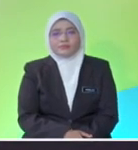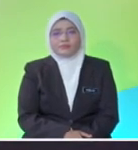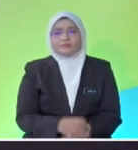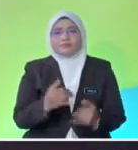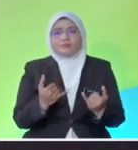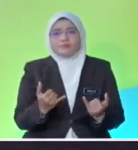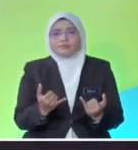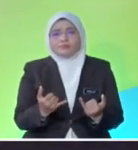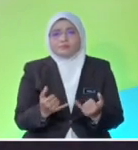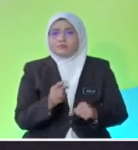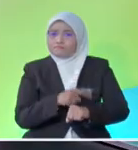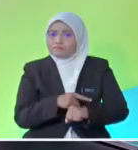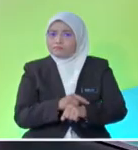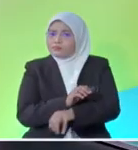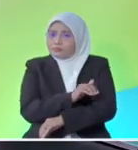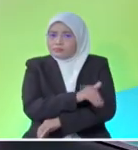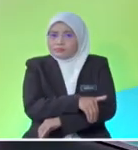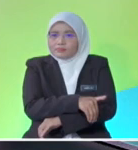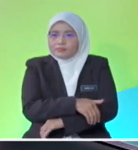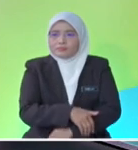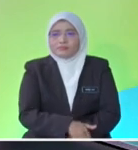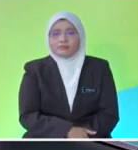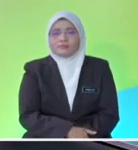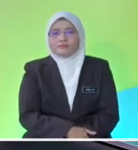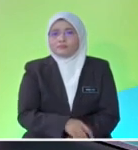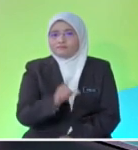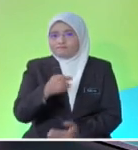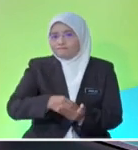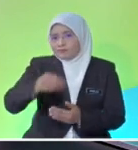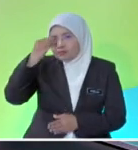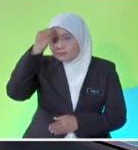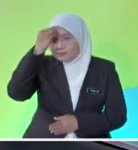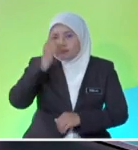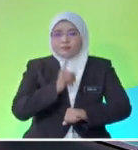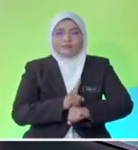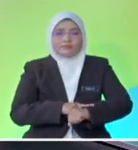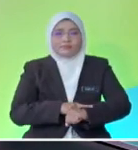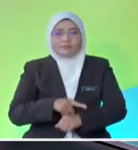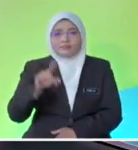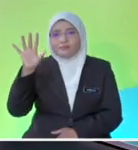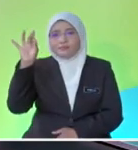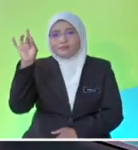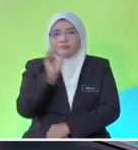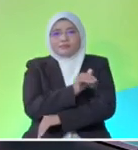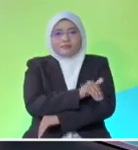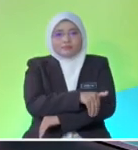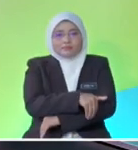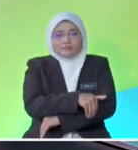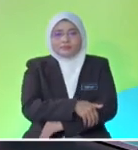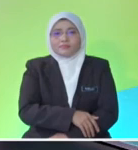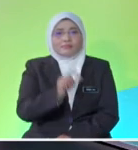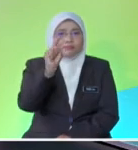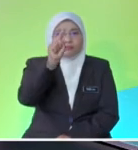masa dah malam, cikgu. Malam. Dia kena belajar pada jam 8 malam. Baik, 8 mari malam. Mari kita berikan